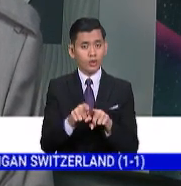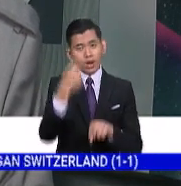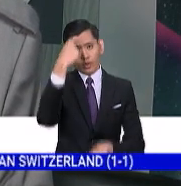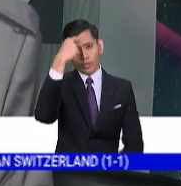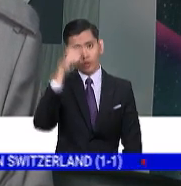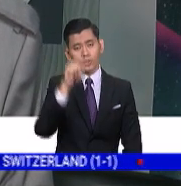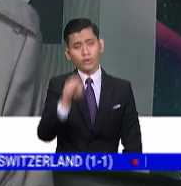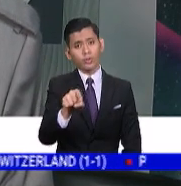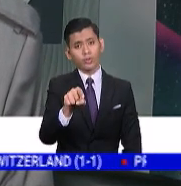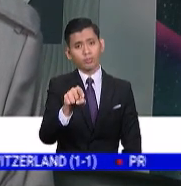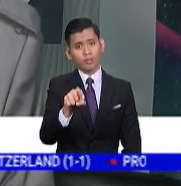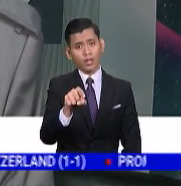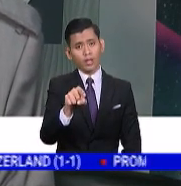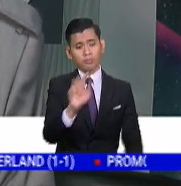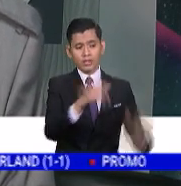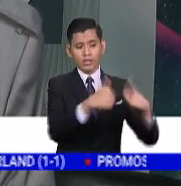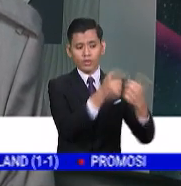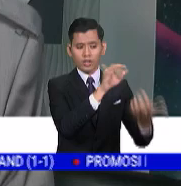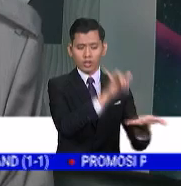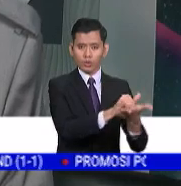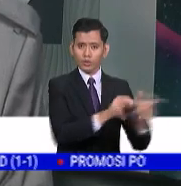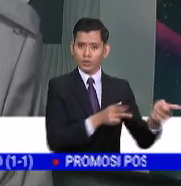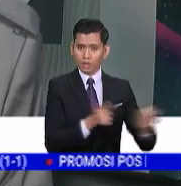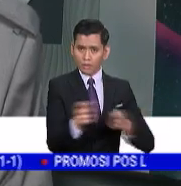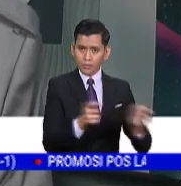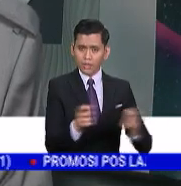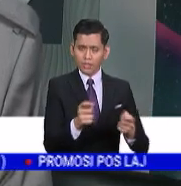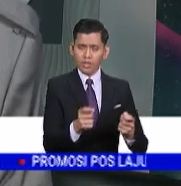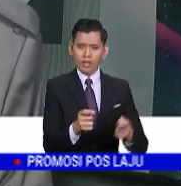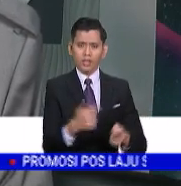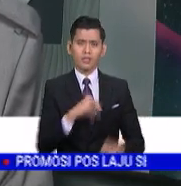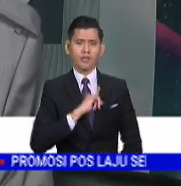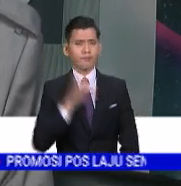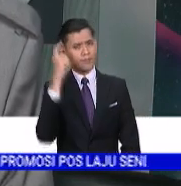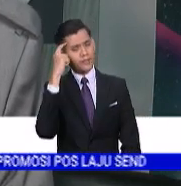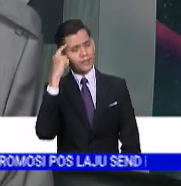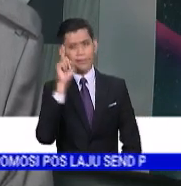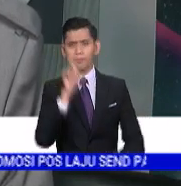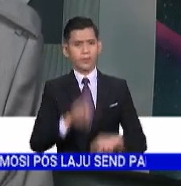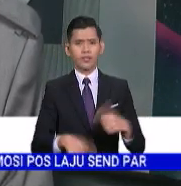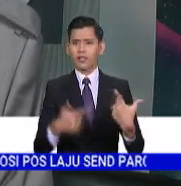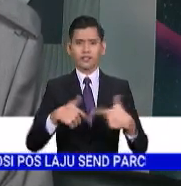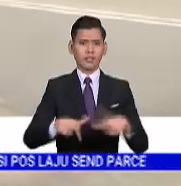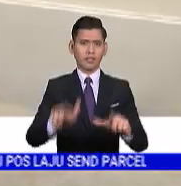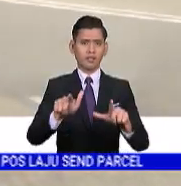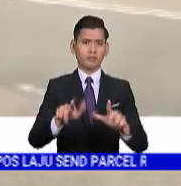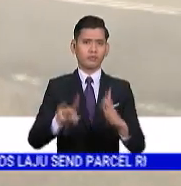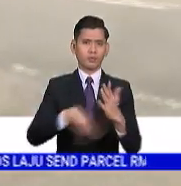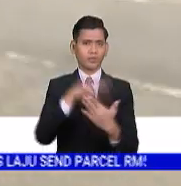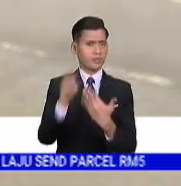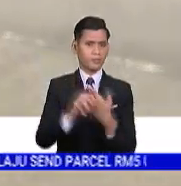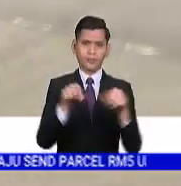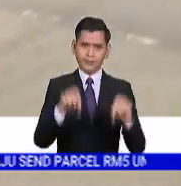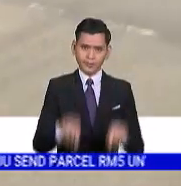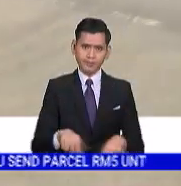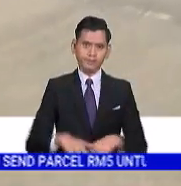untuk dia mengendalikan, jadi saya tak fikir perkara ini akan boleh dilaksanakan.